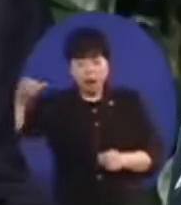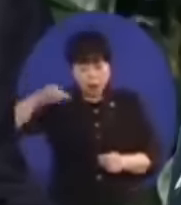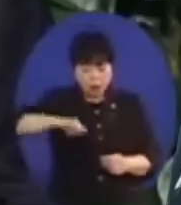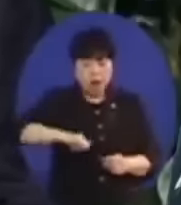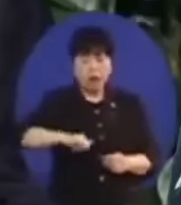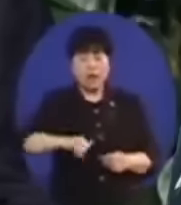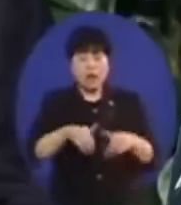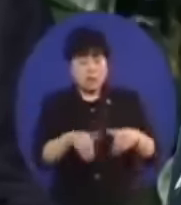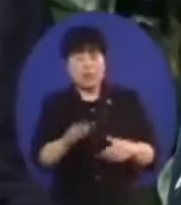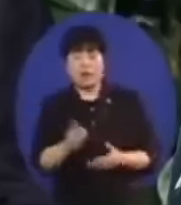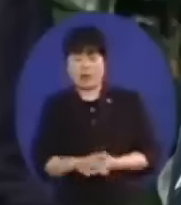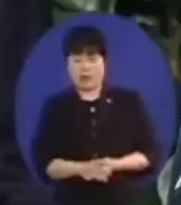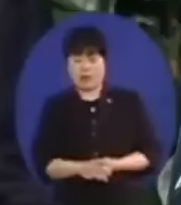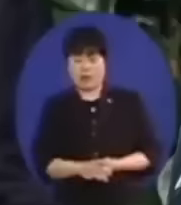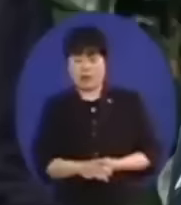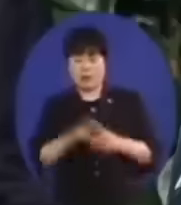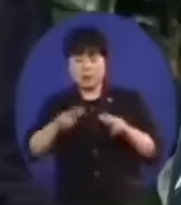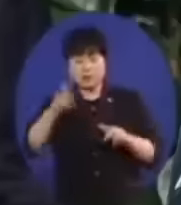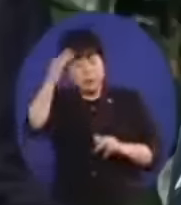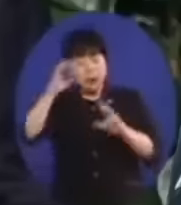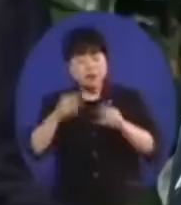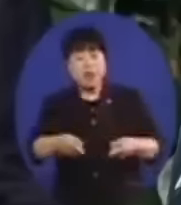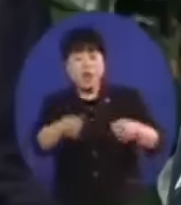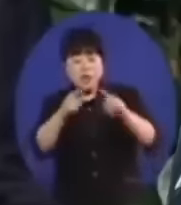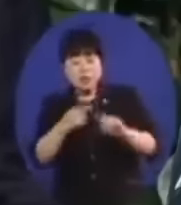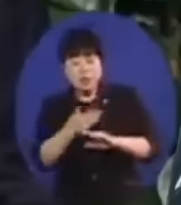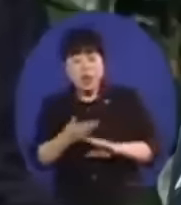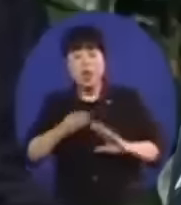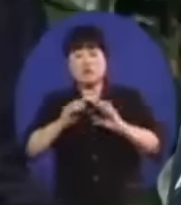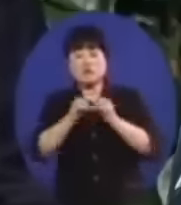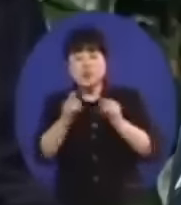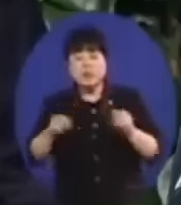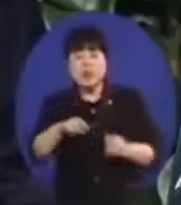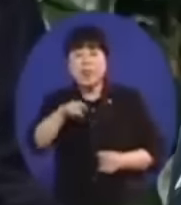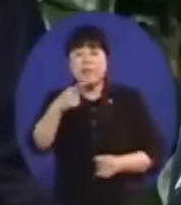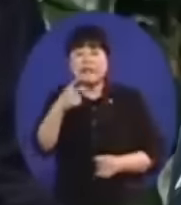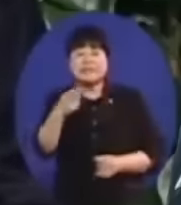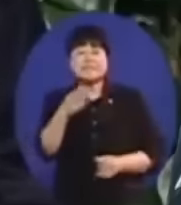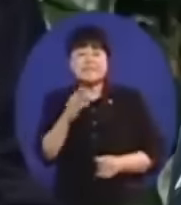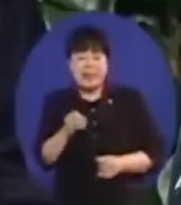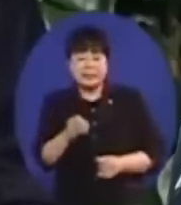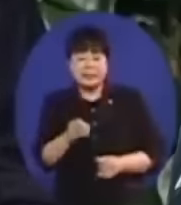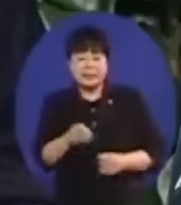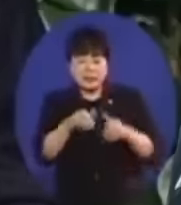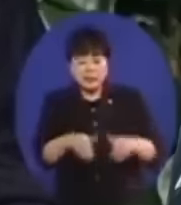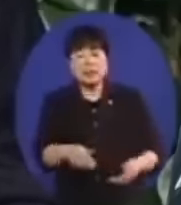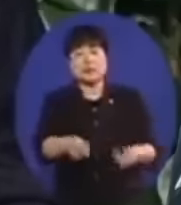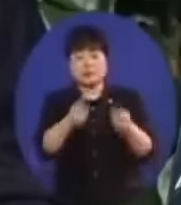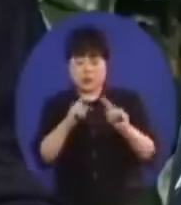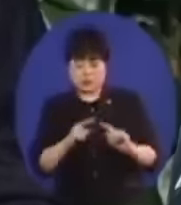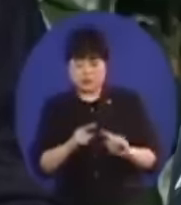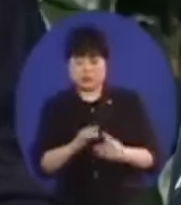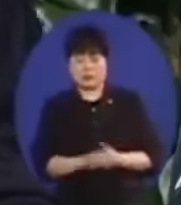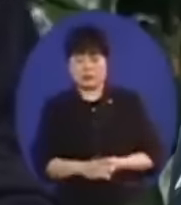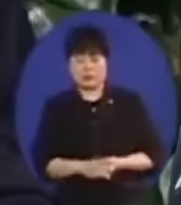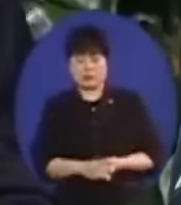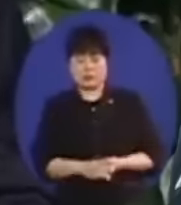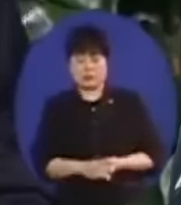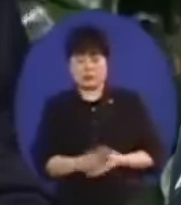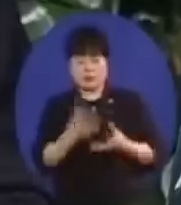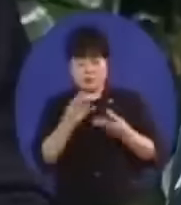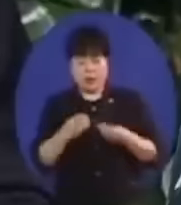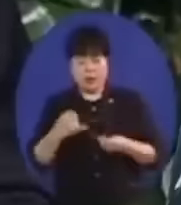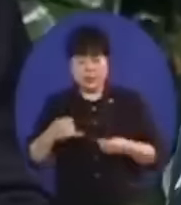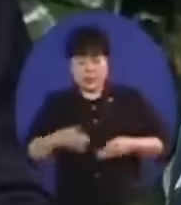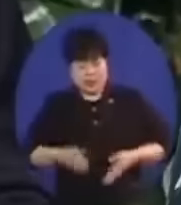많아질 수 있어요. 지금 벌써 우리 한국에 들어와 있는 외국 노동자가 120만이나 되는 것입니다. 그러므로 여러분 많이 낳아야